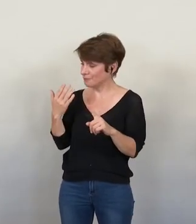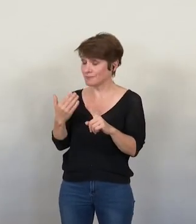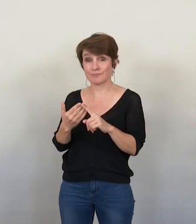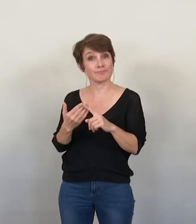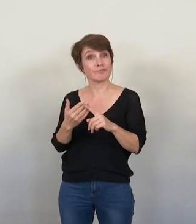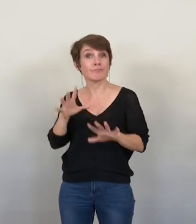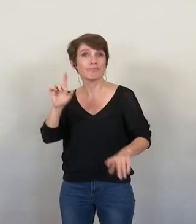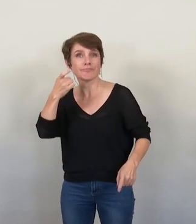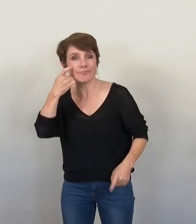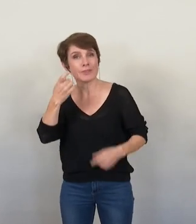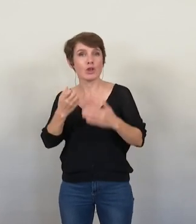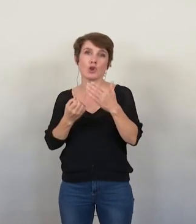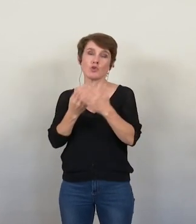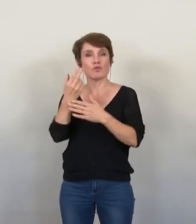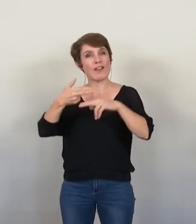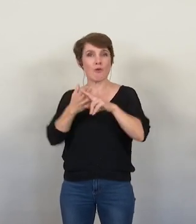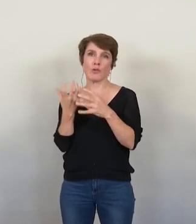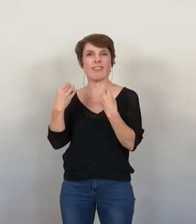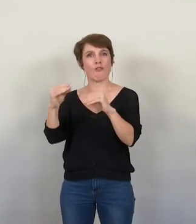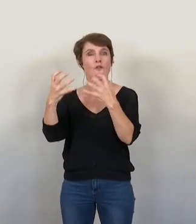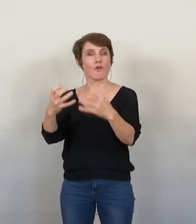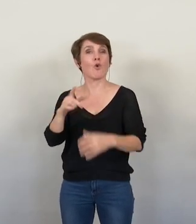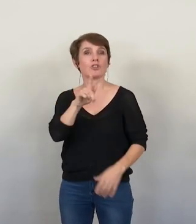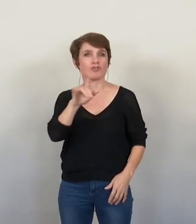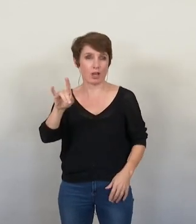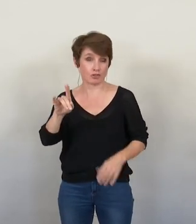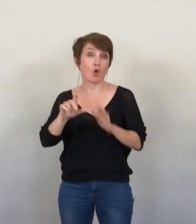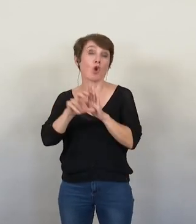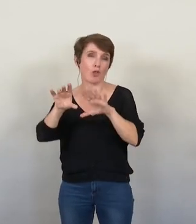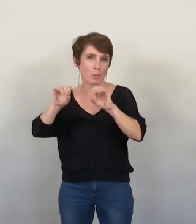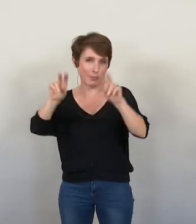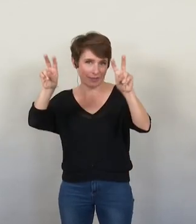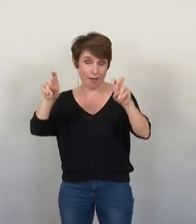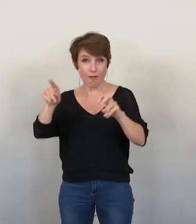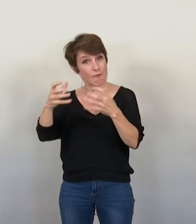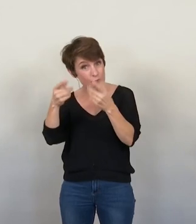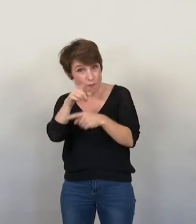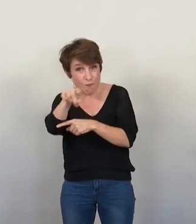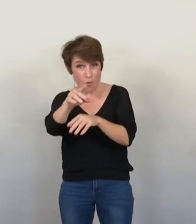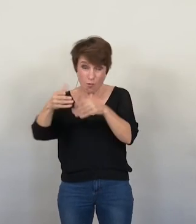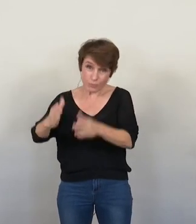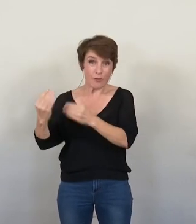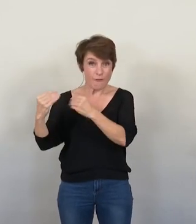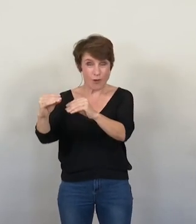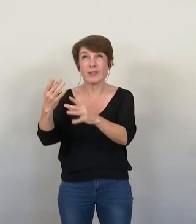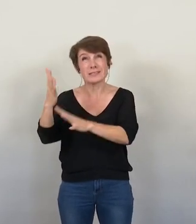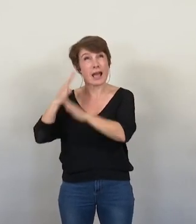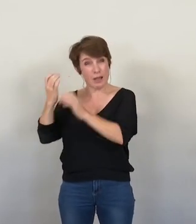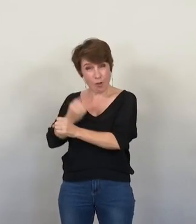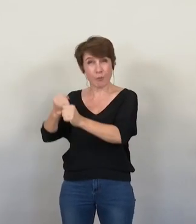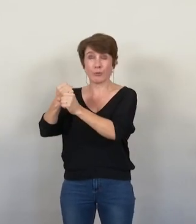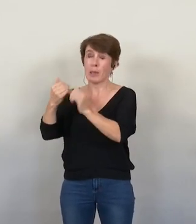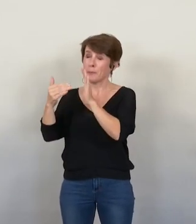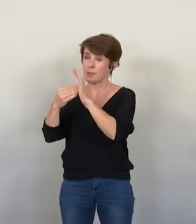fondamental pour Grenoble Grenoble Habitat vous vendez Grenoble habitat bailleur social créé en 1968 6 pardon